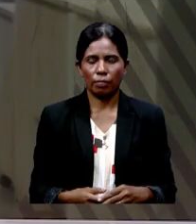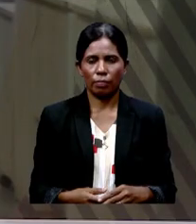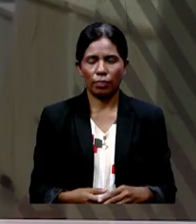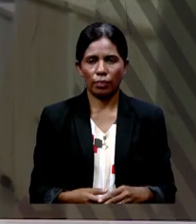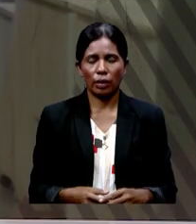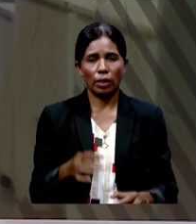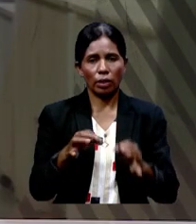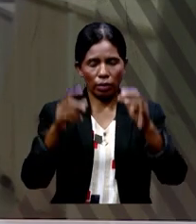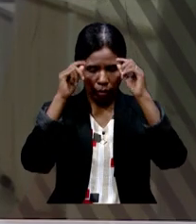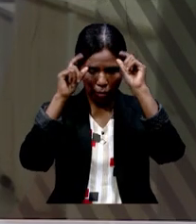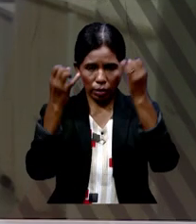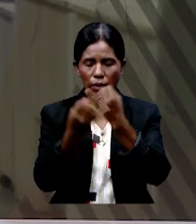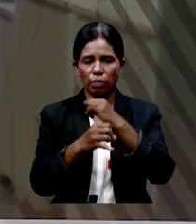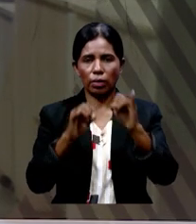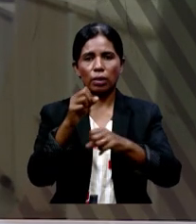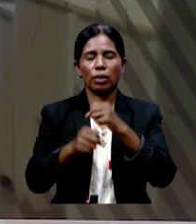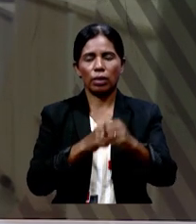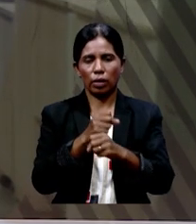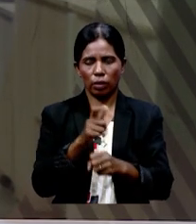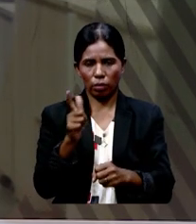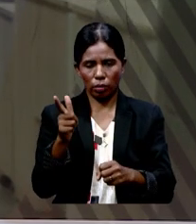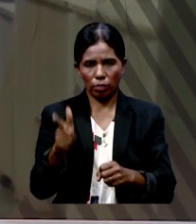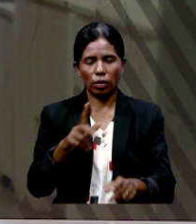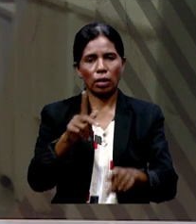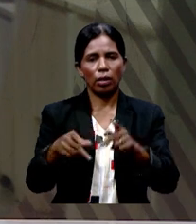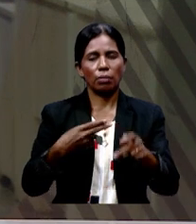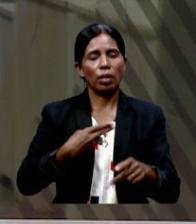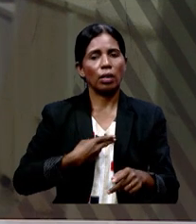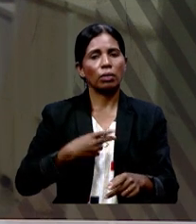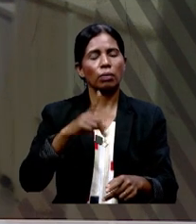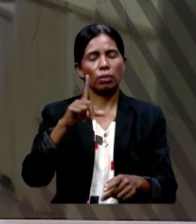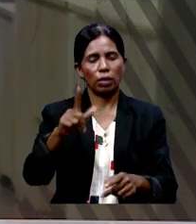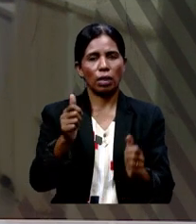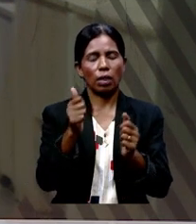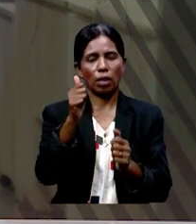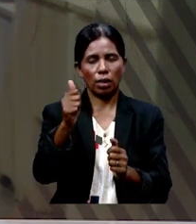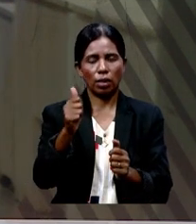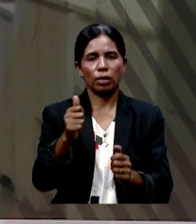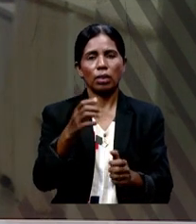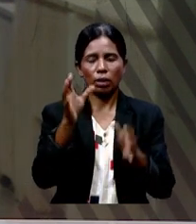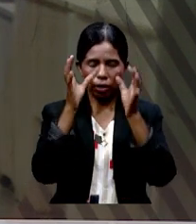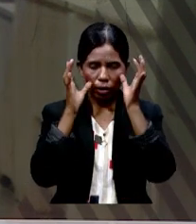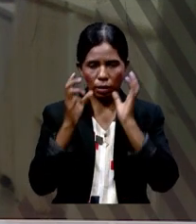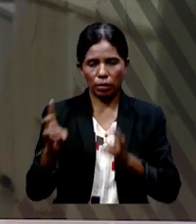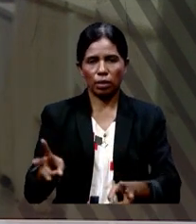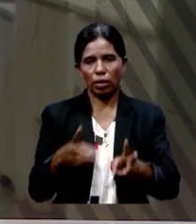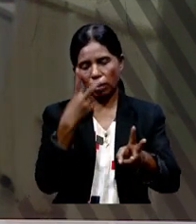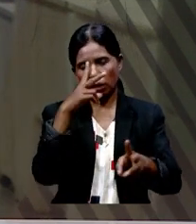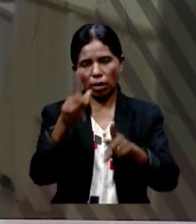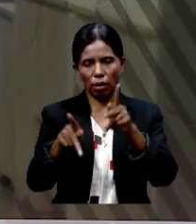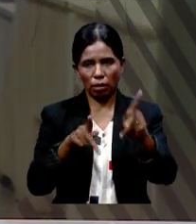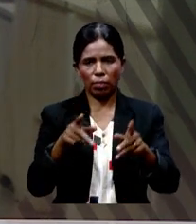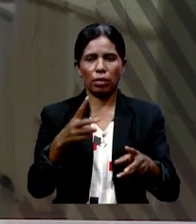Mashke Timor-Leste o Kunan tine în rolul rei senona me be povu hatulia a si halerik ba estrada, dur mai acompanie